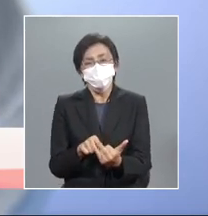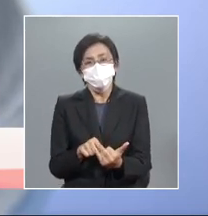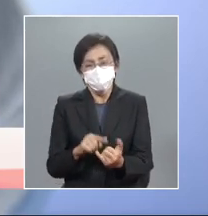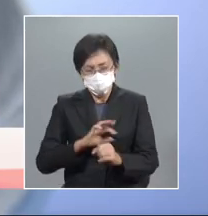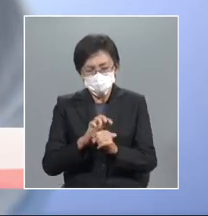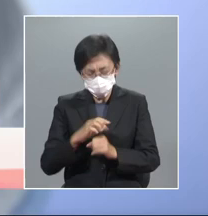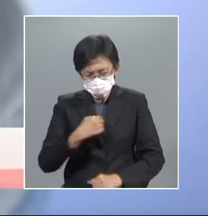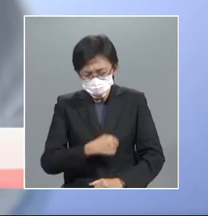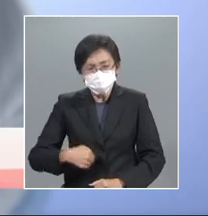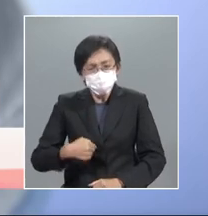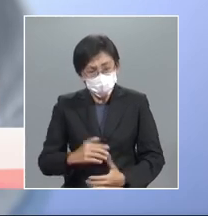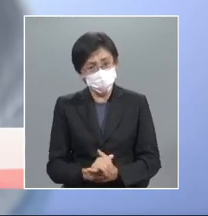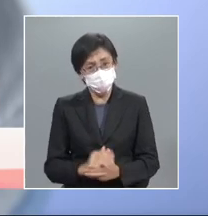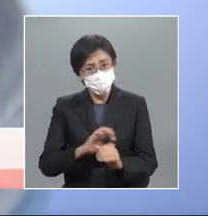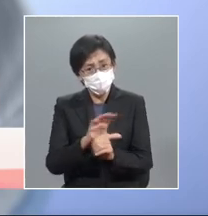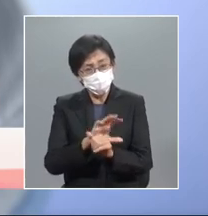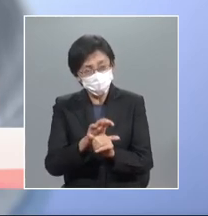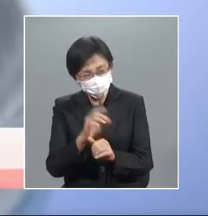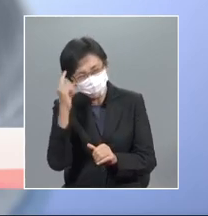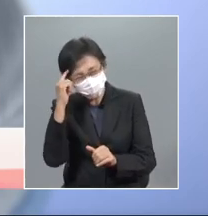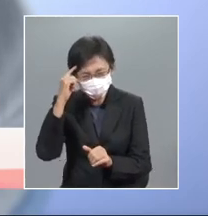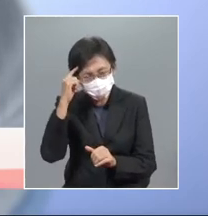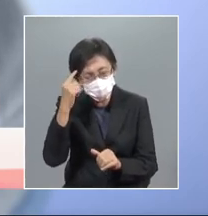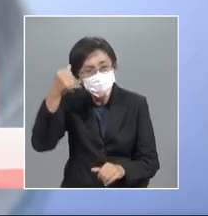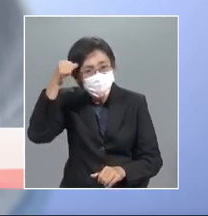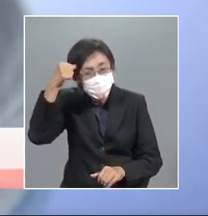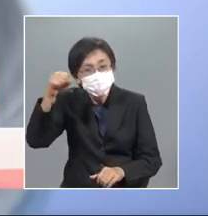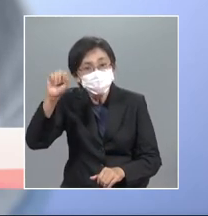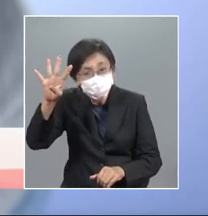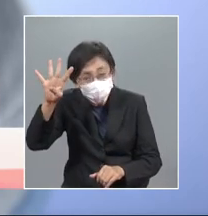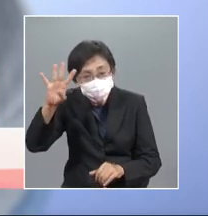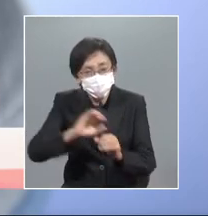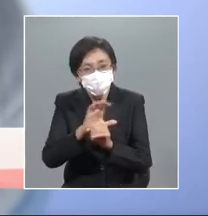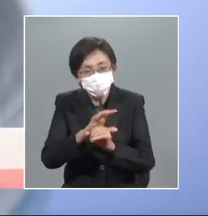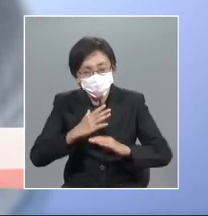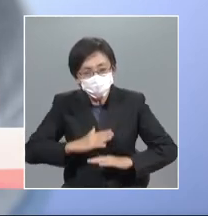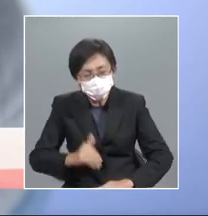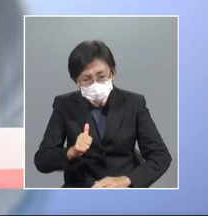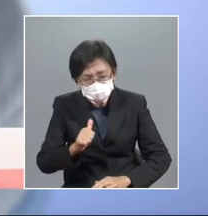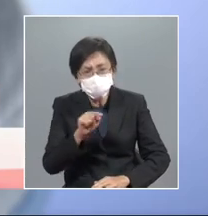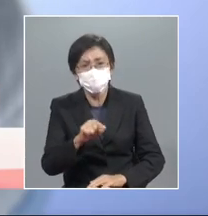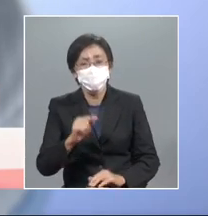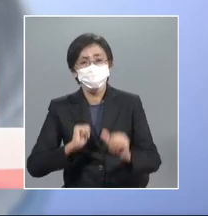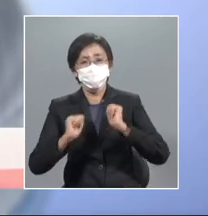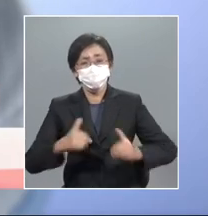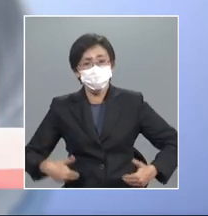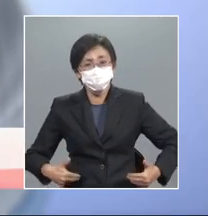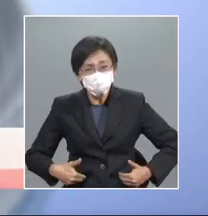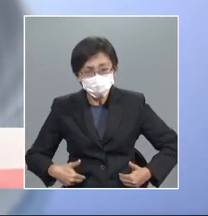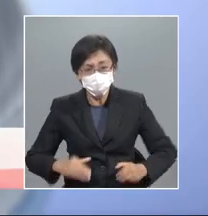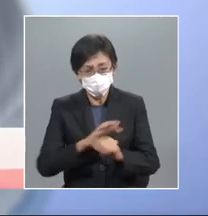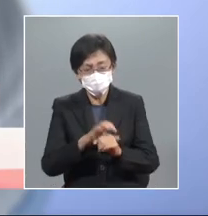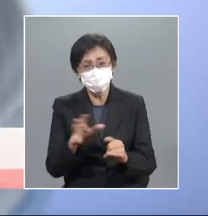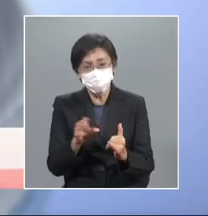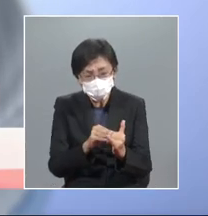กันว่าเอ๊ะไอ้เชื้อโควิชนะธรรมดาคนอื่นเขารัก 34วันแต่น้ำคอมเนี่ย 59วันอันนี้คือนับจาก 12นัด